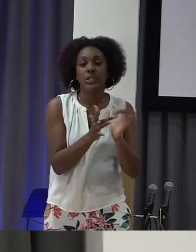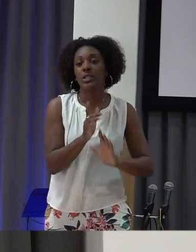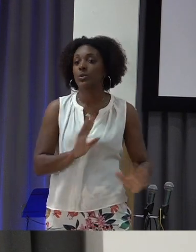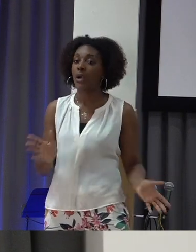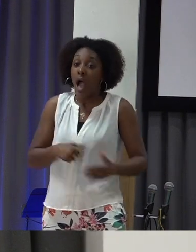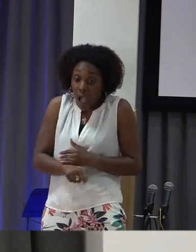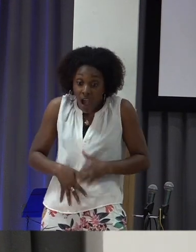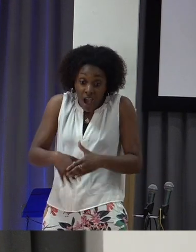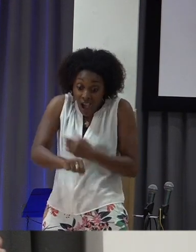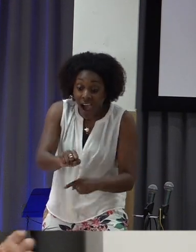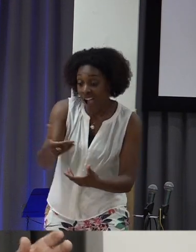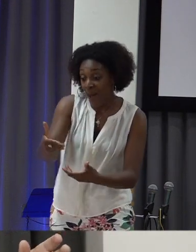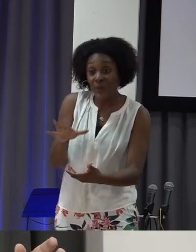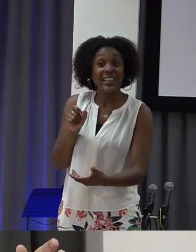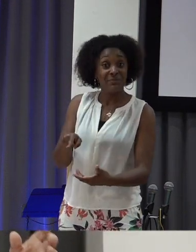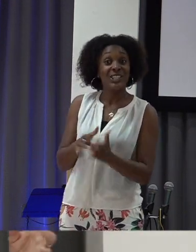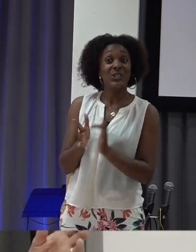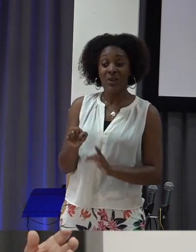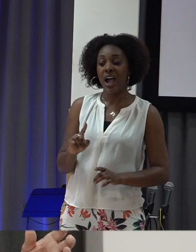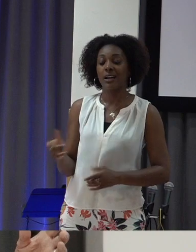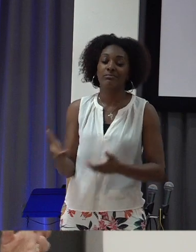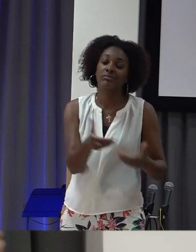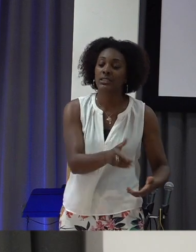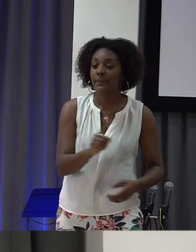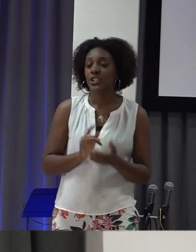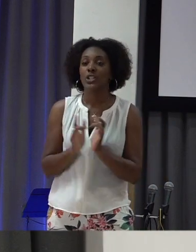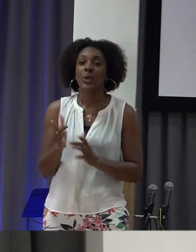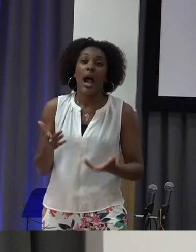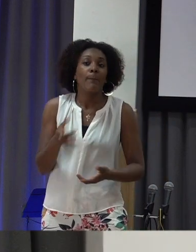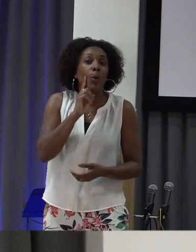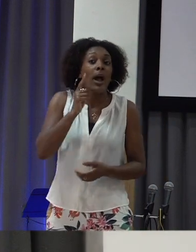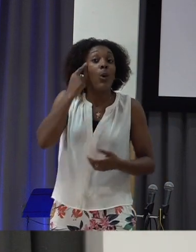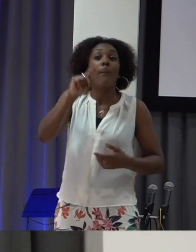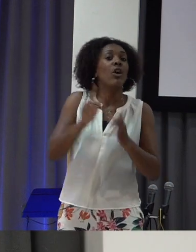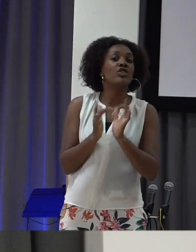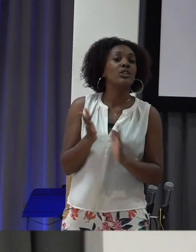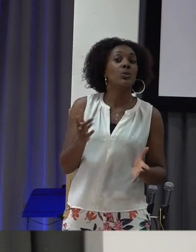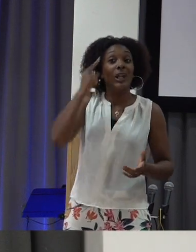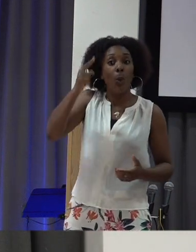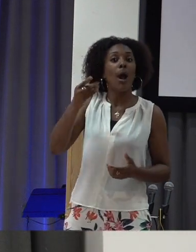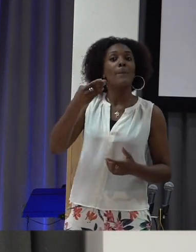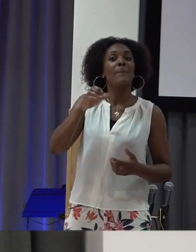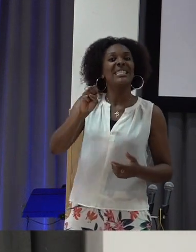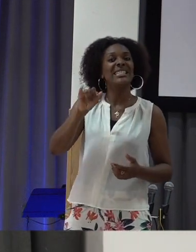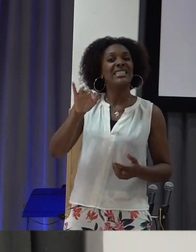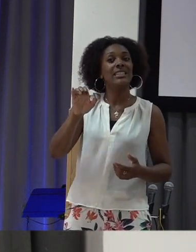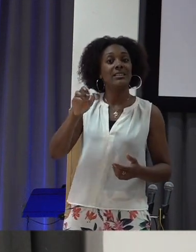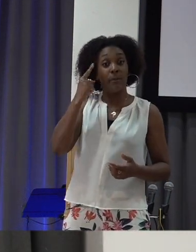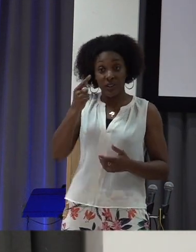que, justement, on peut enfanter le Messie. C'est ce qu'ils croient encore, puisqu'ils ne croient pas en Jésus encore, enfin pour certains. Donc,